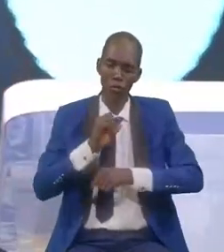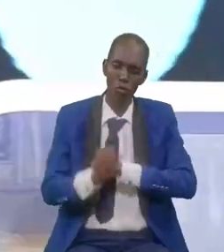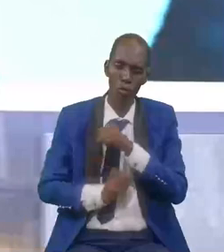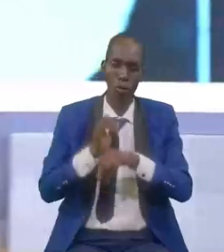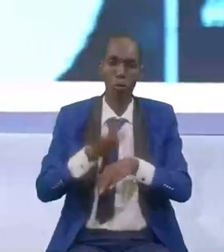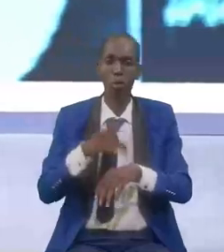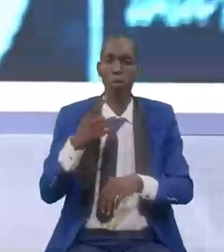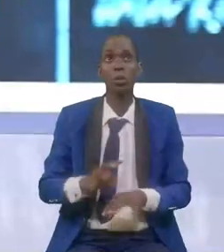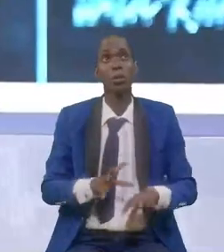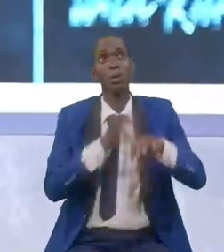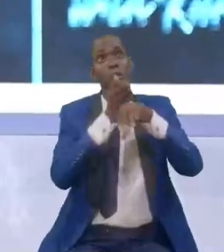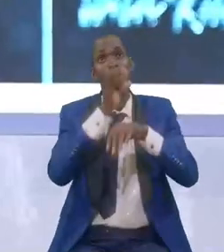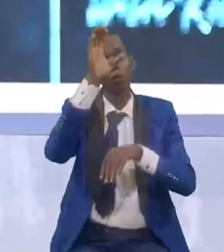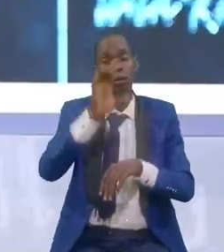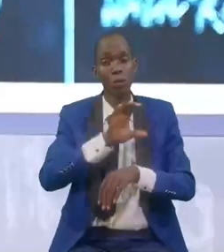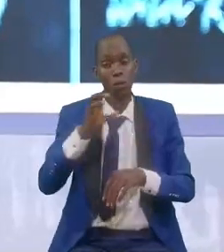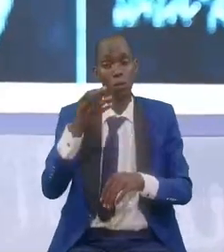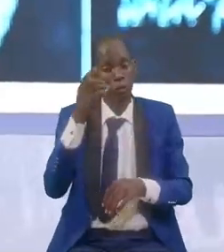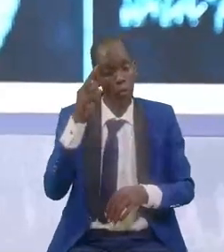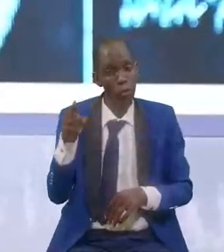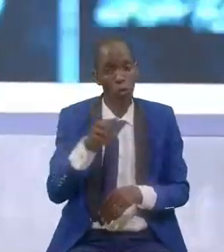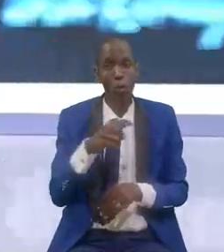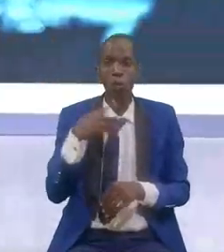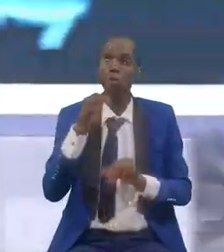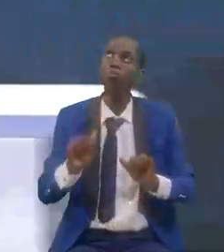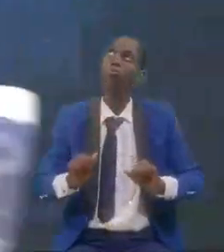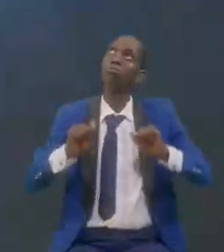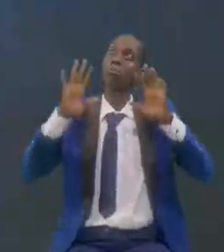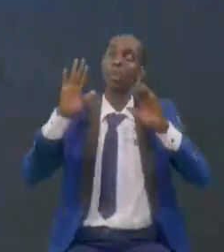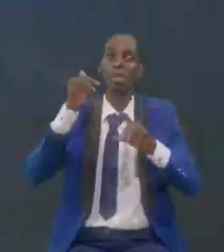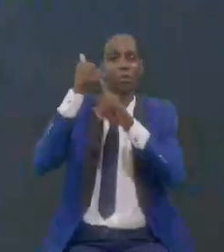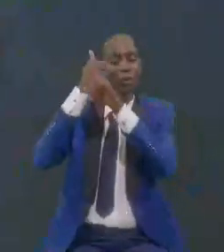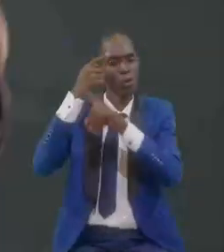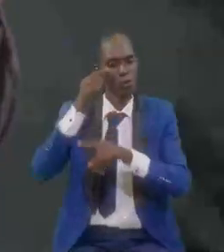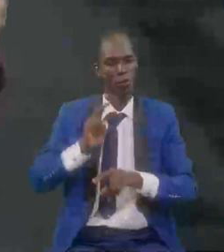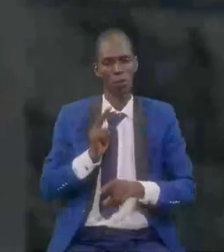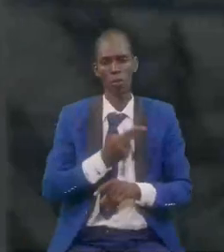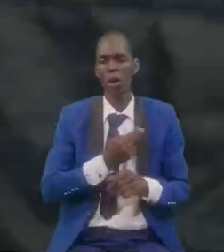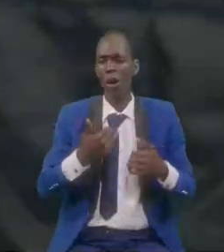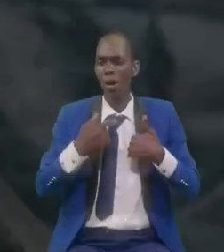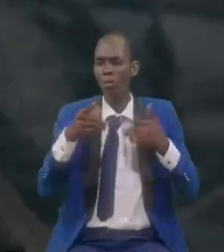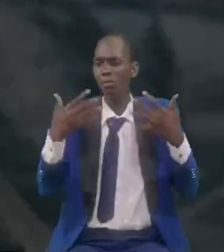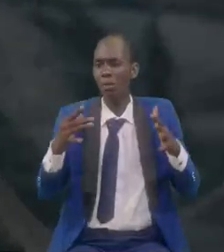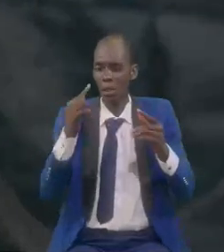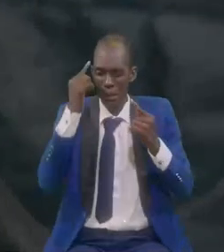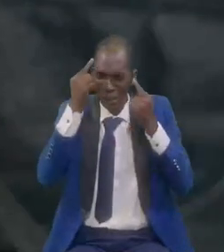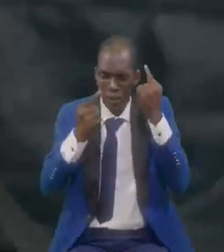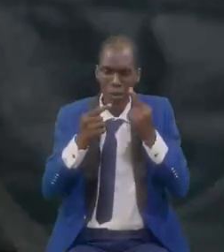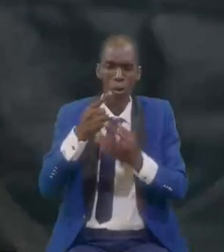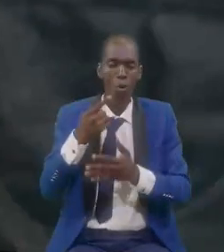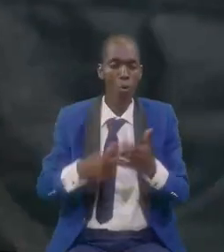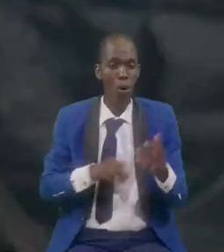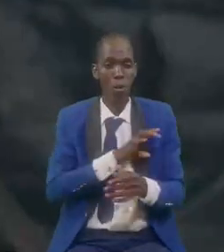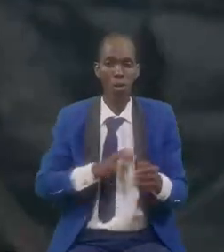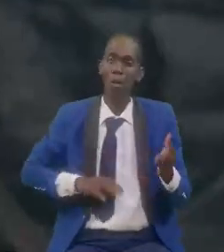sur la croix du calvaire? Qui s'est donné lui-même pour nous? Est-ce que tu as jamais pensé à ce que Christ nous a